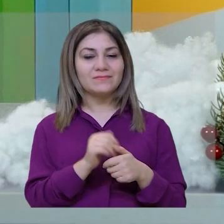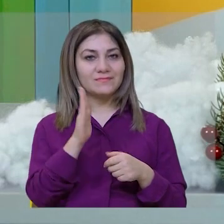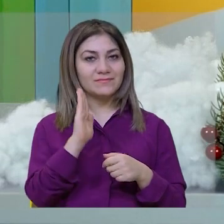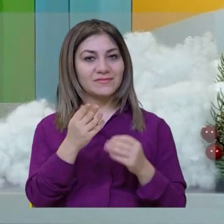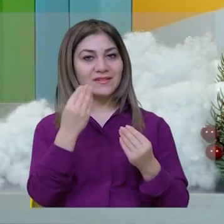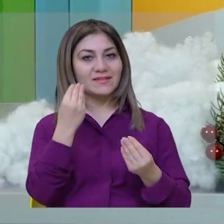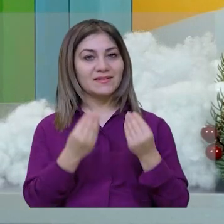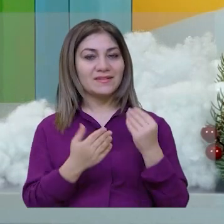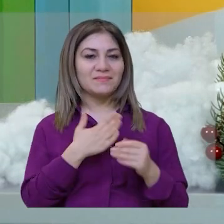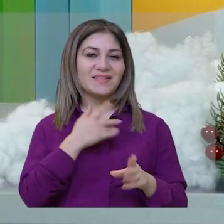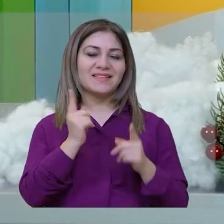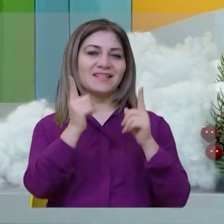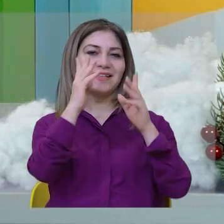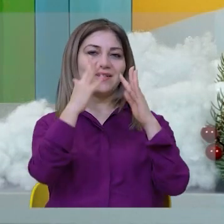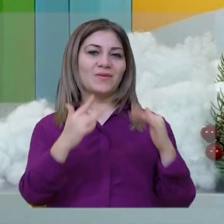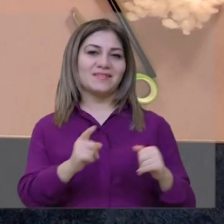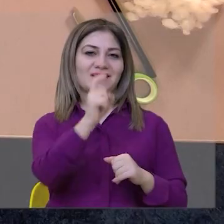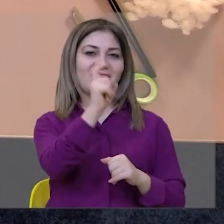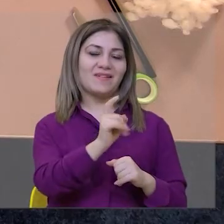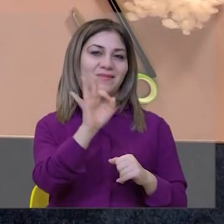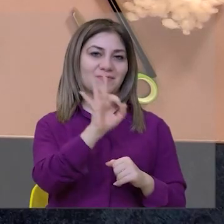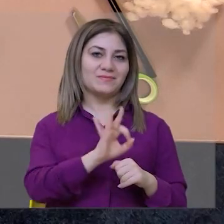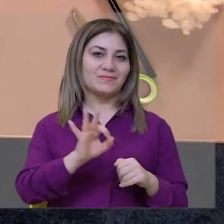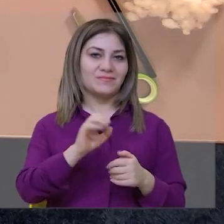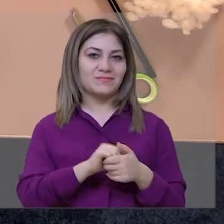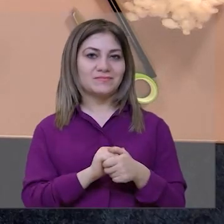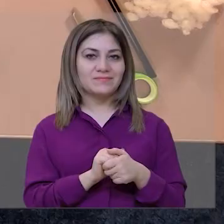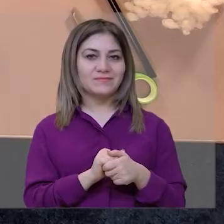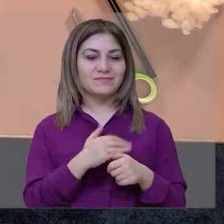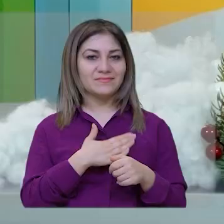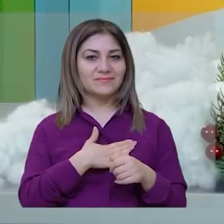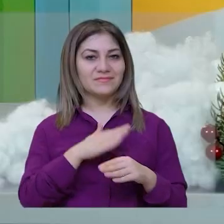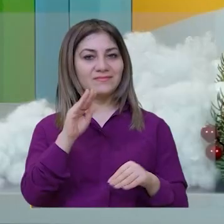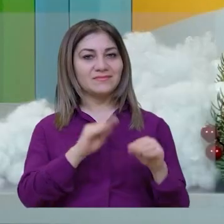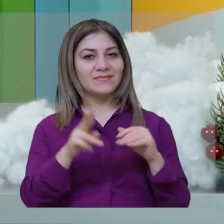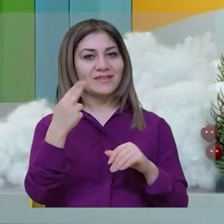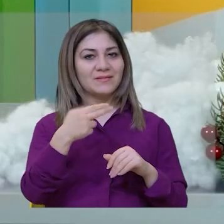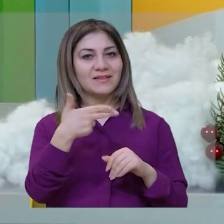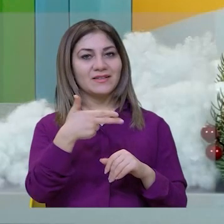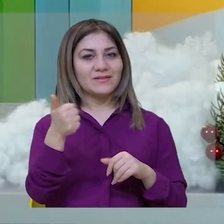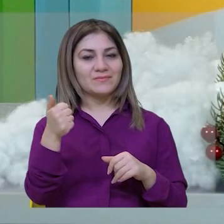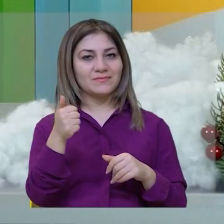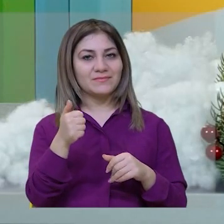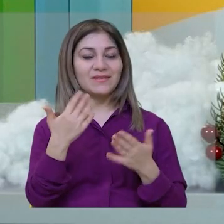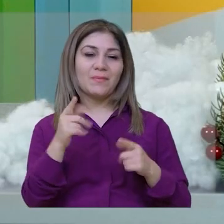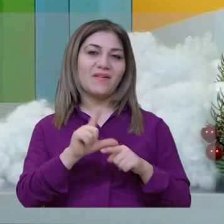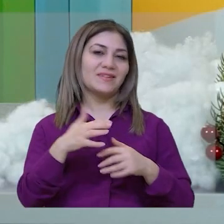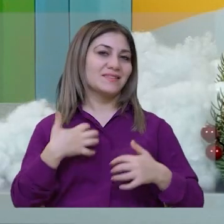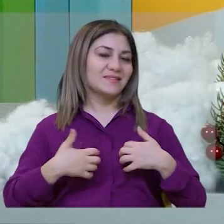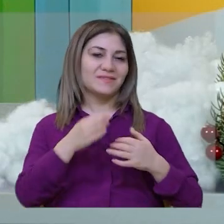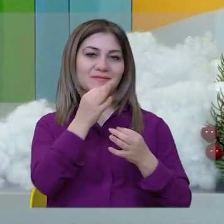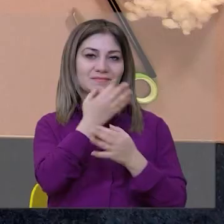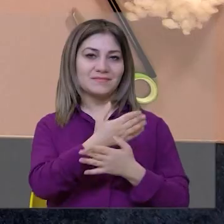հանդիսանալու է խաղալիք մեր իսկական եղևնին զարդարելու համար, որը մենք կզարդարենք դեկտեմբերի 31-ին կամ ավելի վաղ,